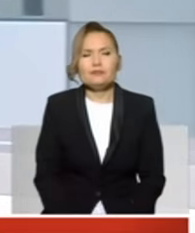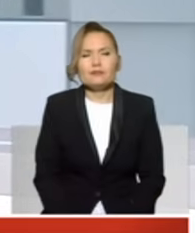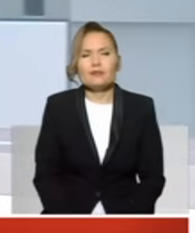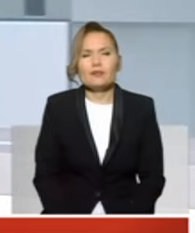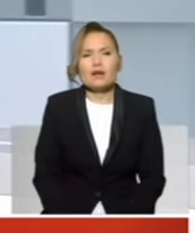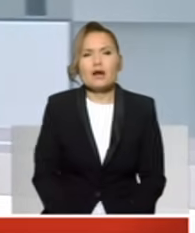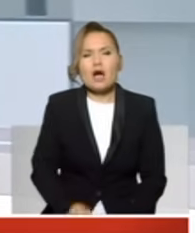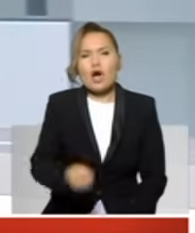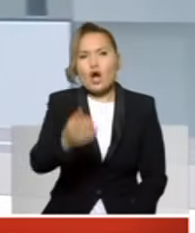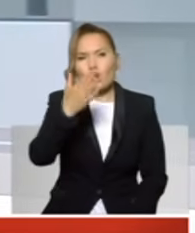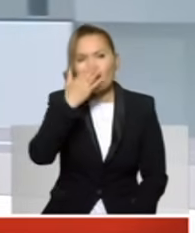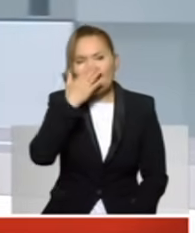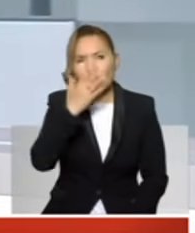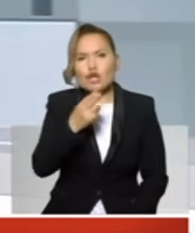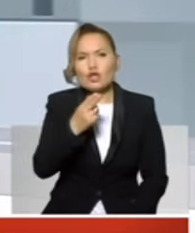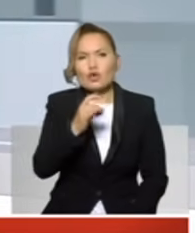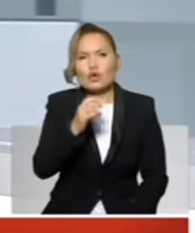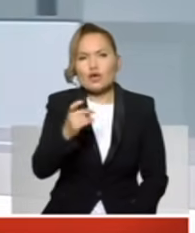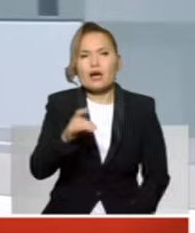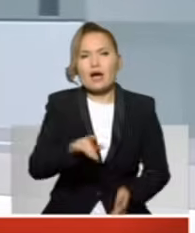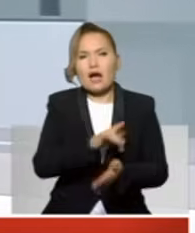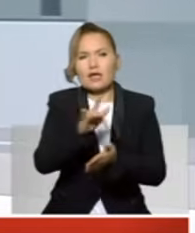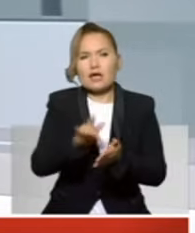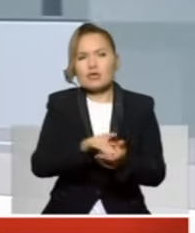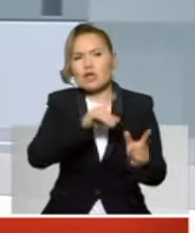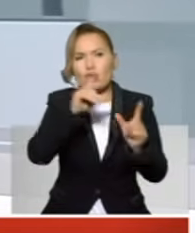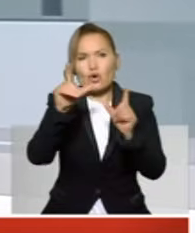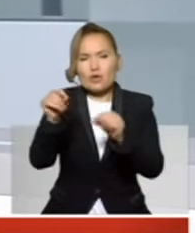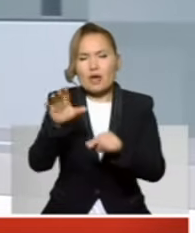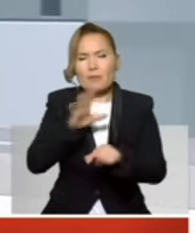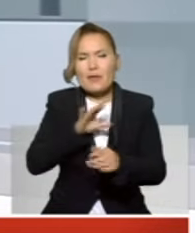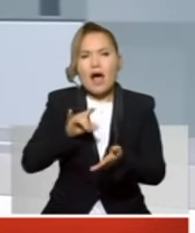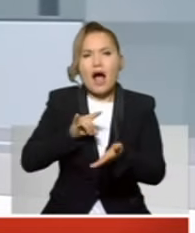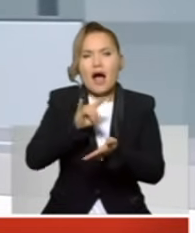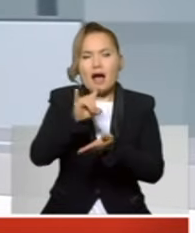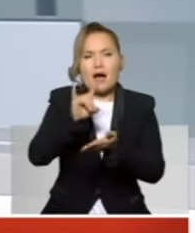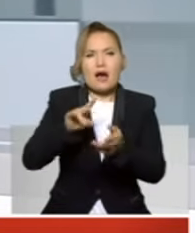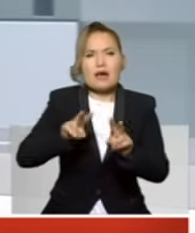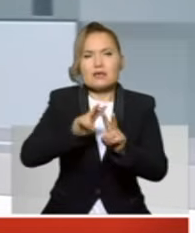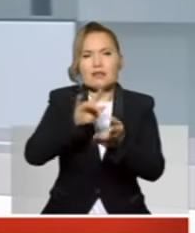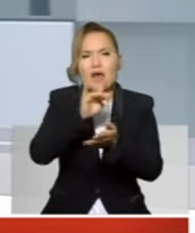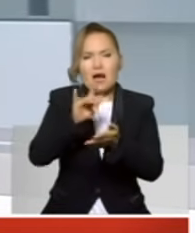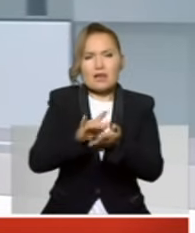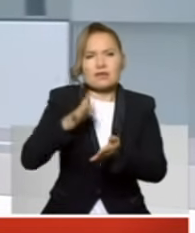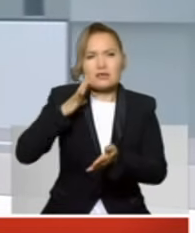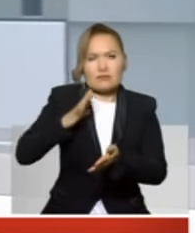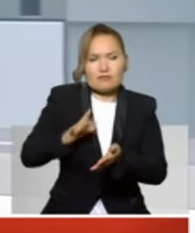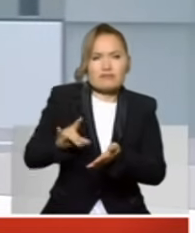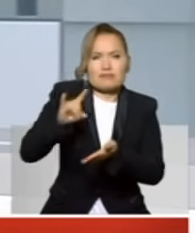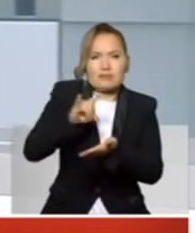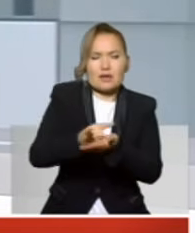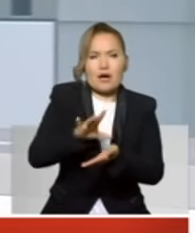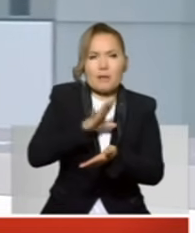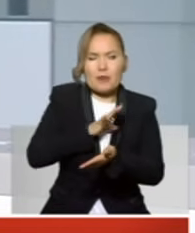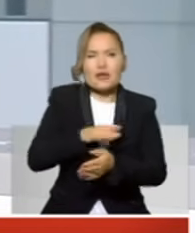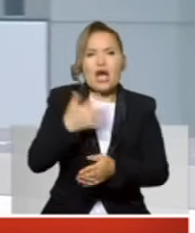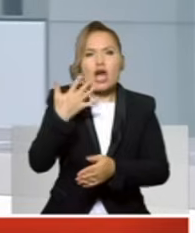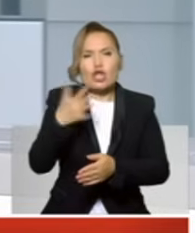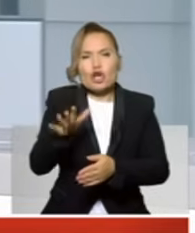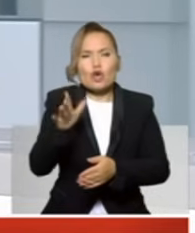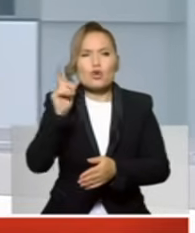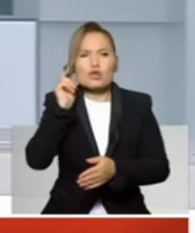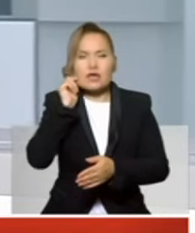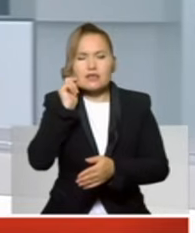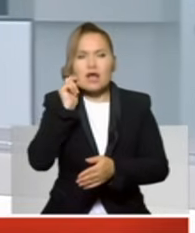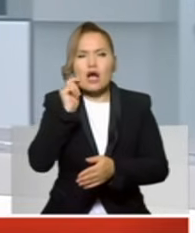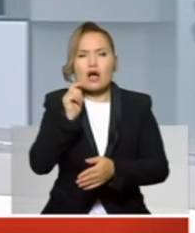Токиодан Цюрих қаласына ұшып шыққан ұшақ Астана әуежайына шұғыл қонуға мәжбүр болды. Оған себеп 50 жастағы